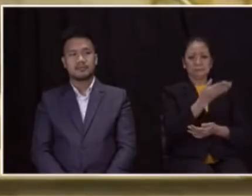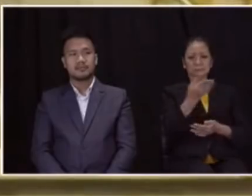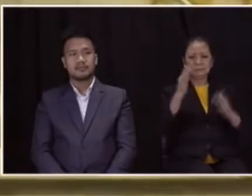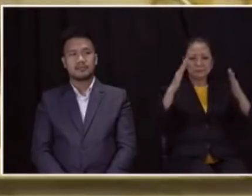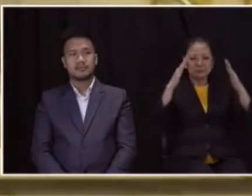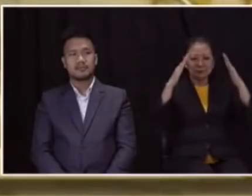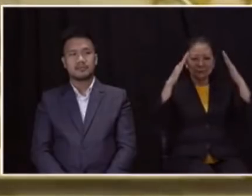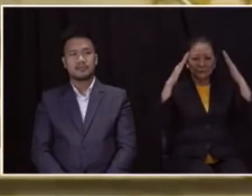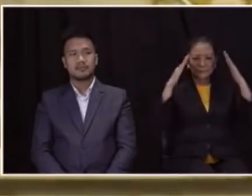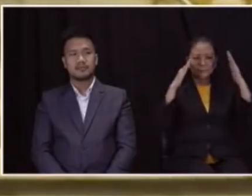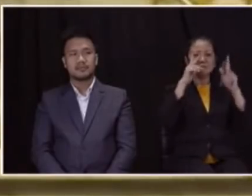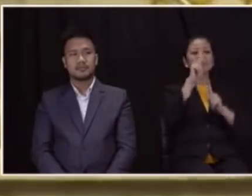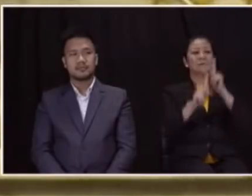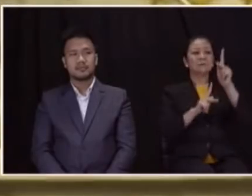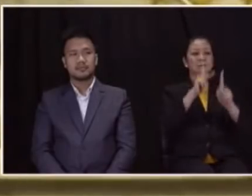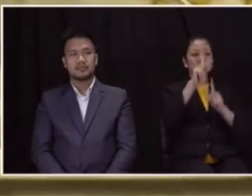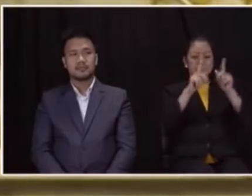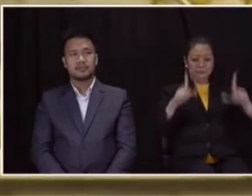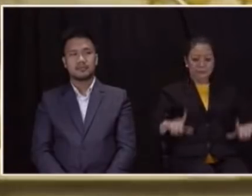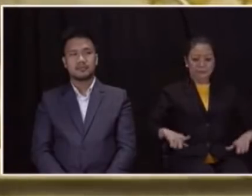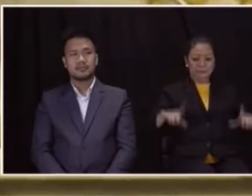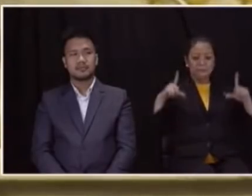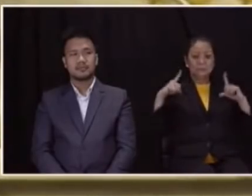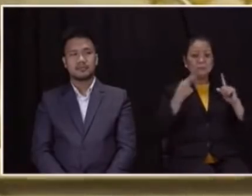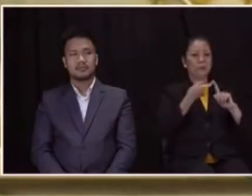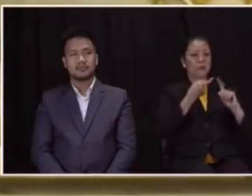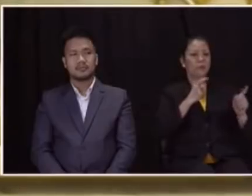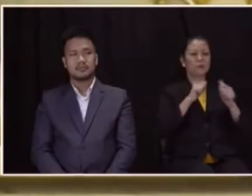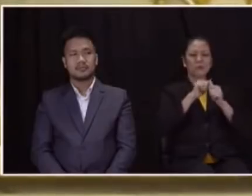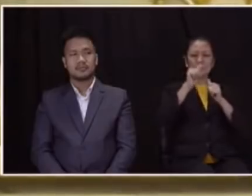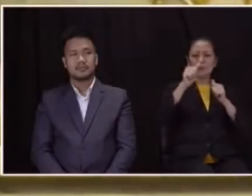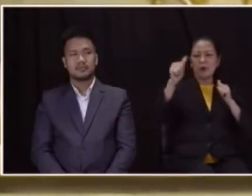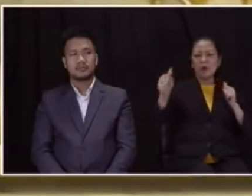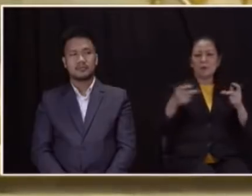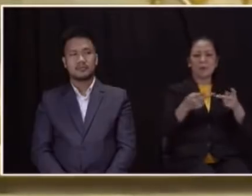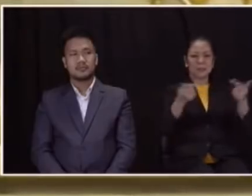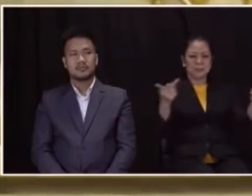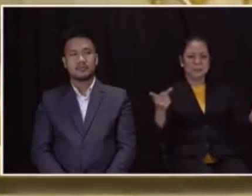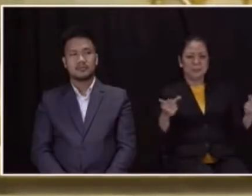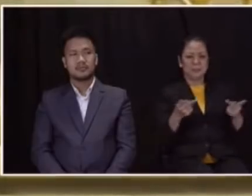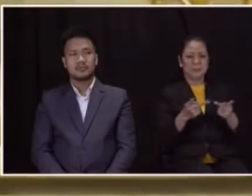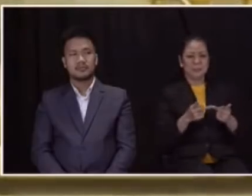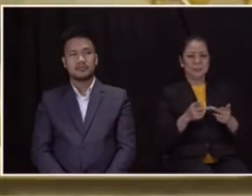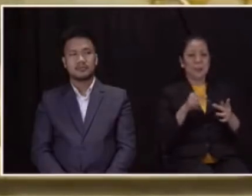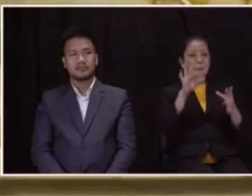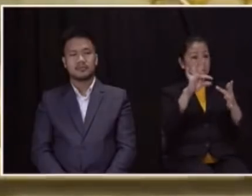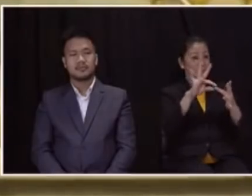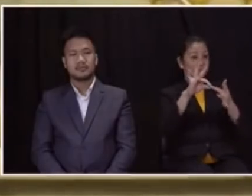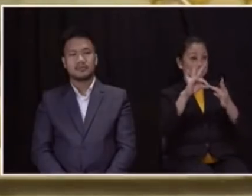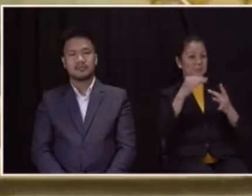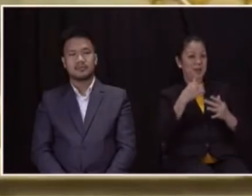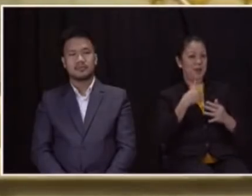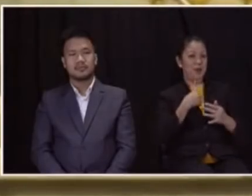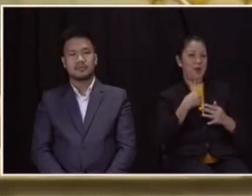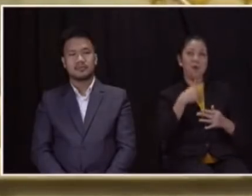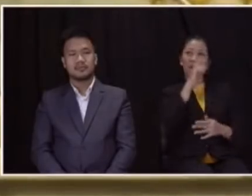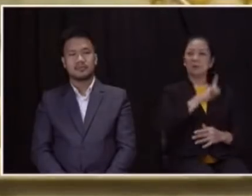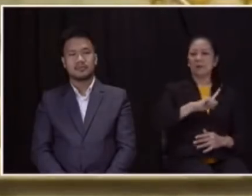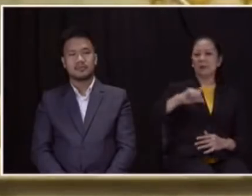Makinig kayo mga taong naninirahan sa malalayong lugar. Pinili na ako ng